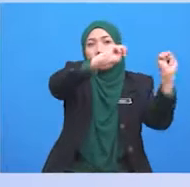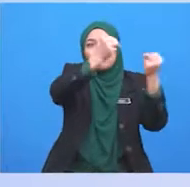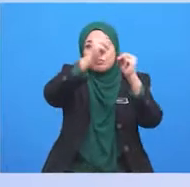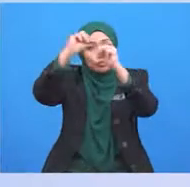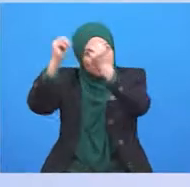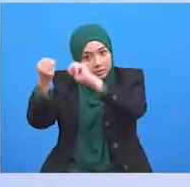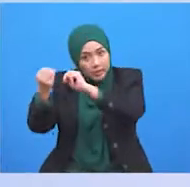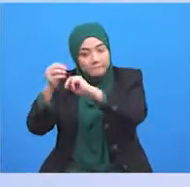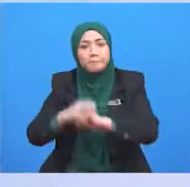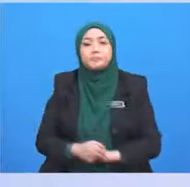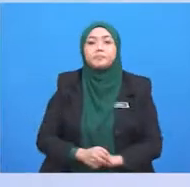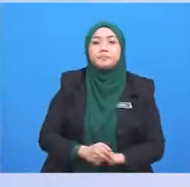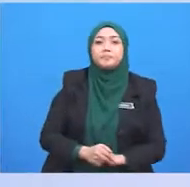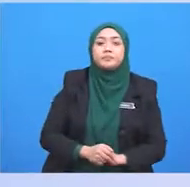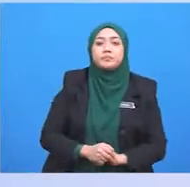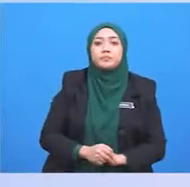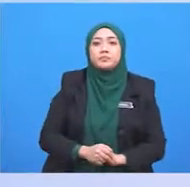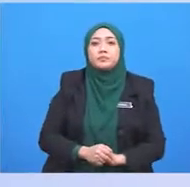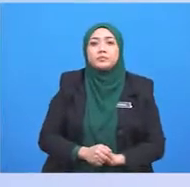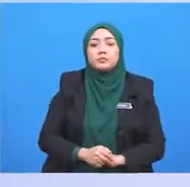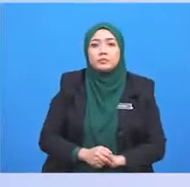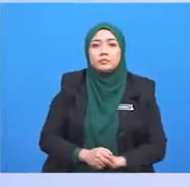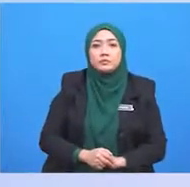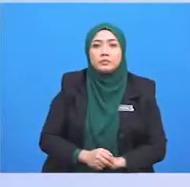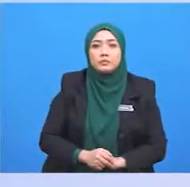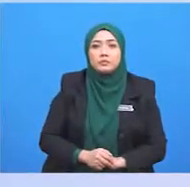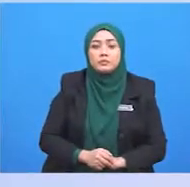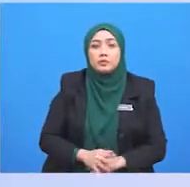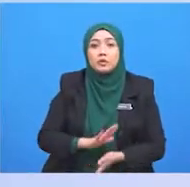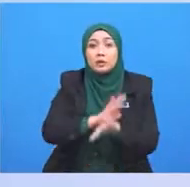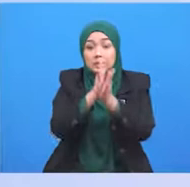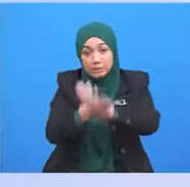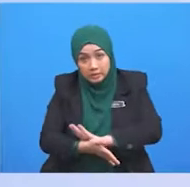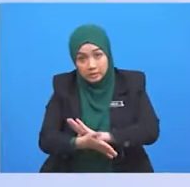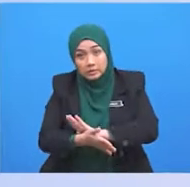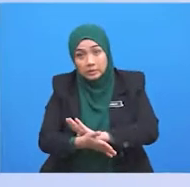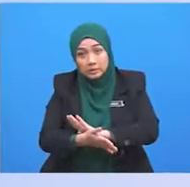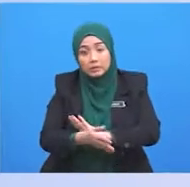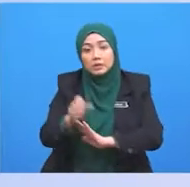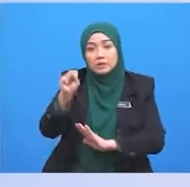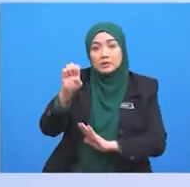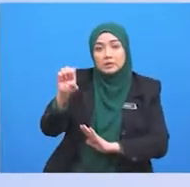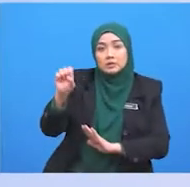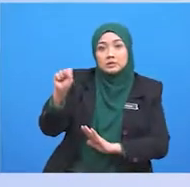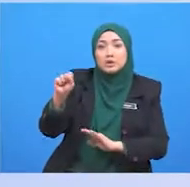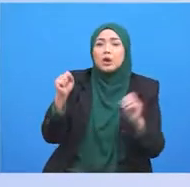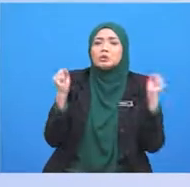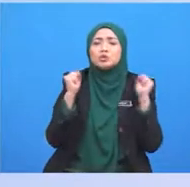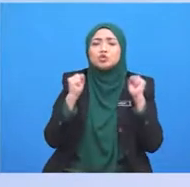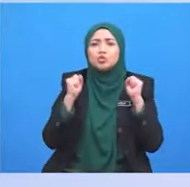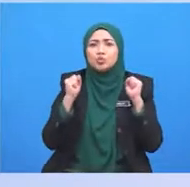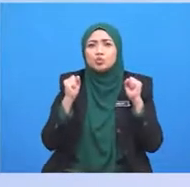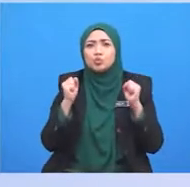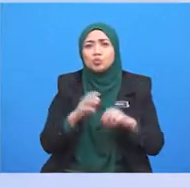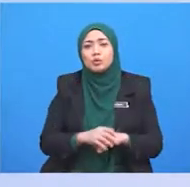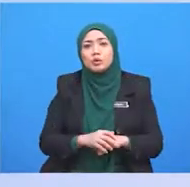ini jelas ketika berlakunya kejadian solstis musim panas dan solstis musim sejuk. Pada musim panas,